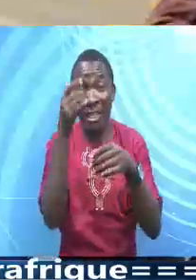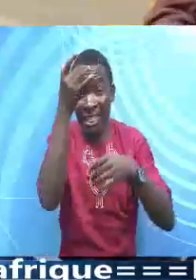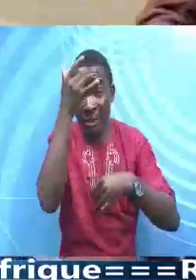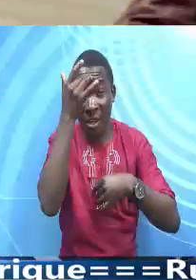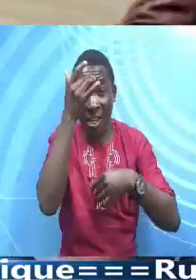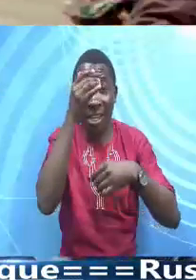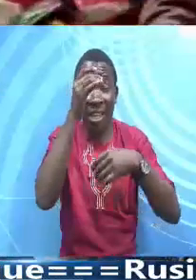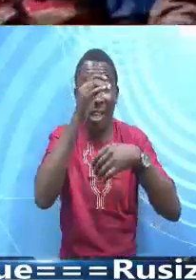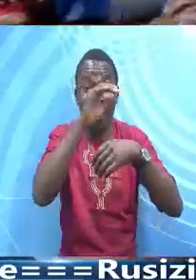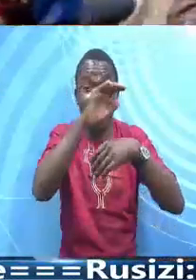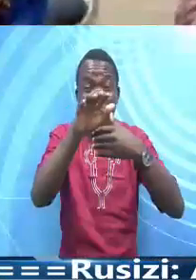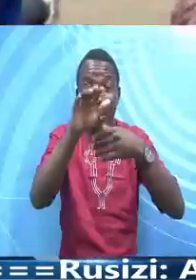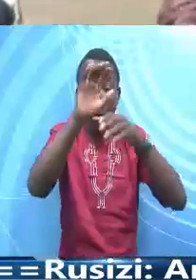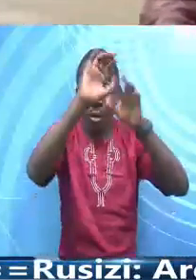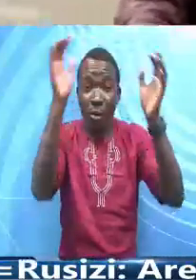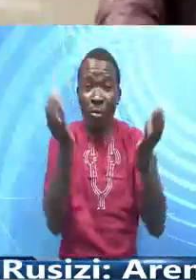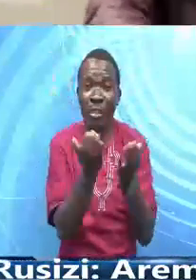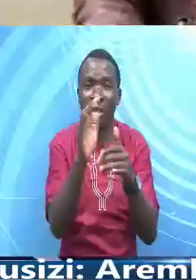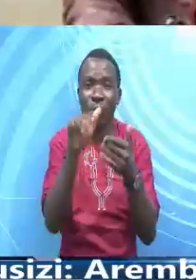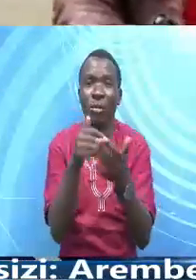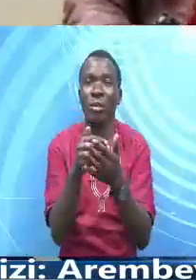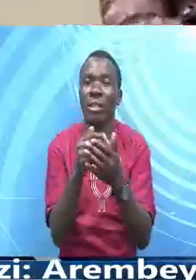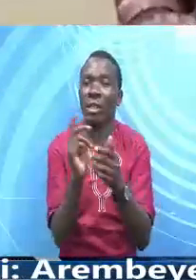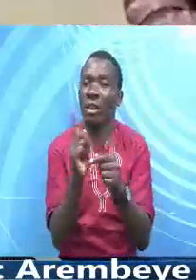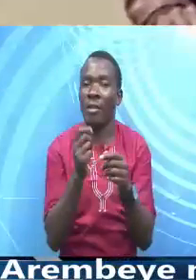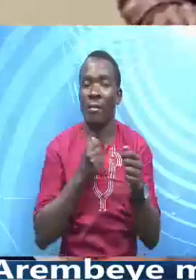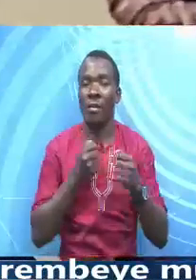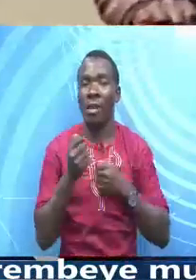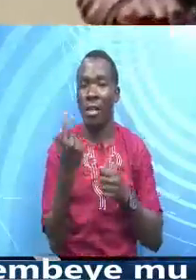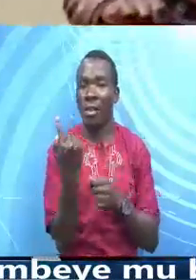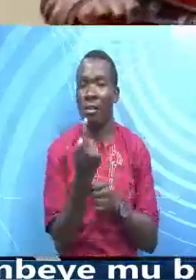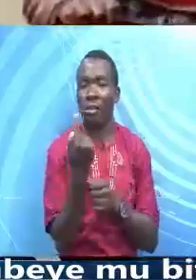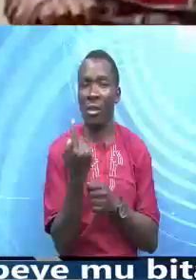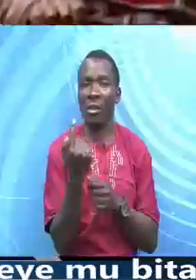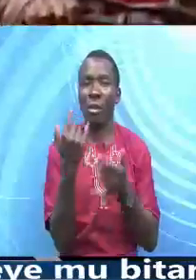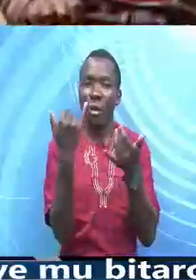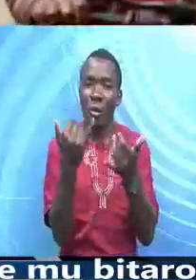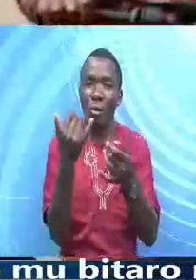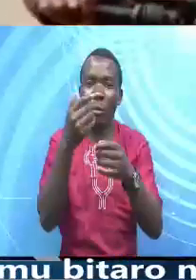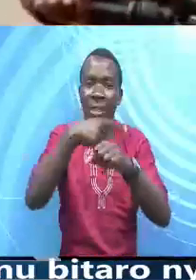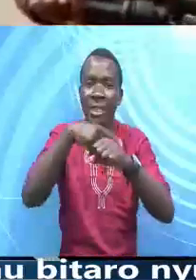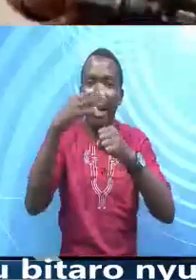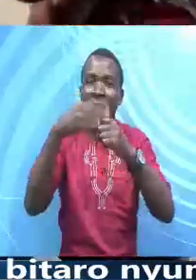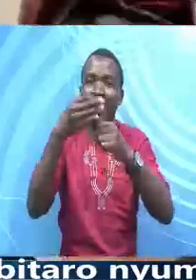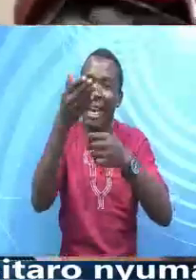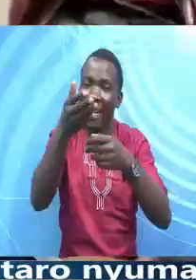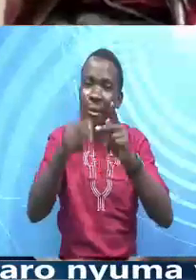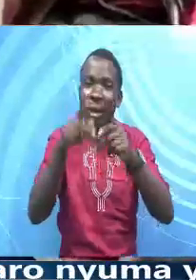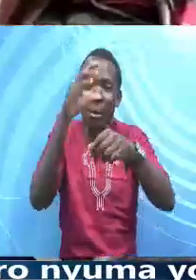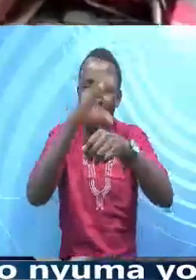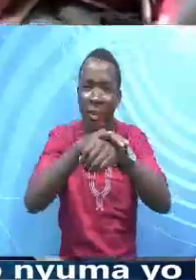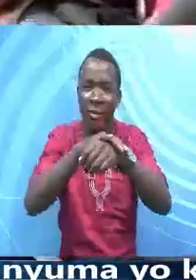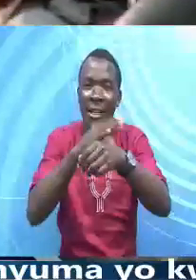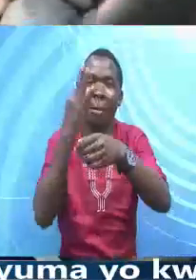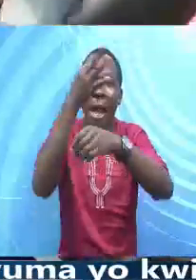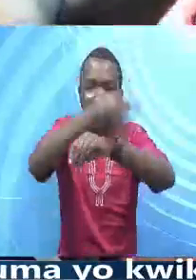ntabwo ari hano mu Rwanda honyine kiri. Ubu isambiri hari abajyaga bafatwa batubahirije aya